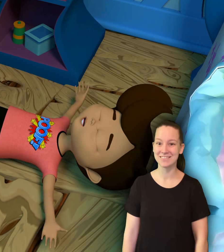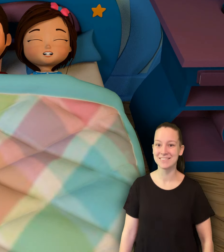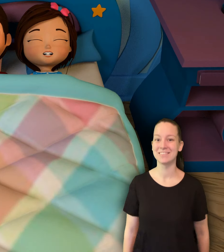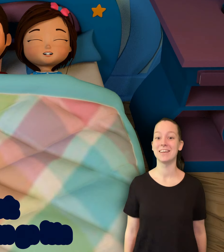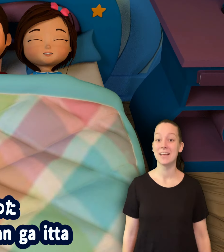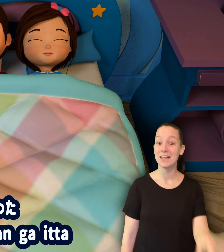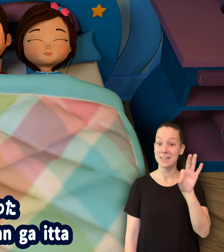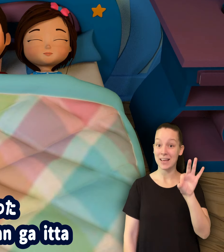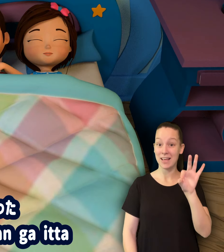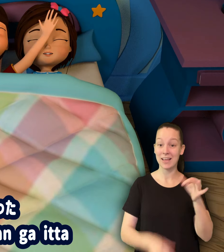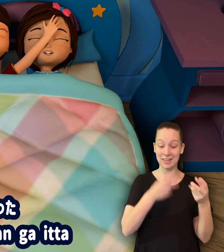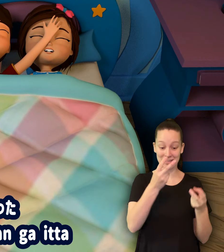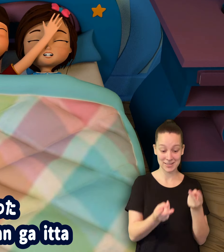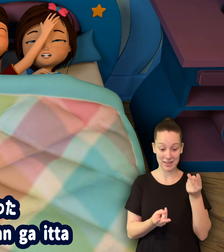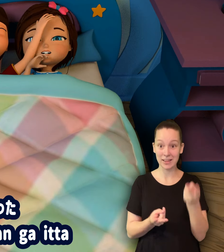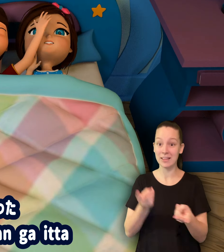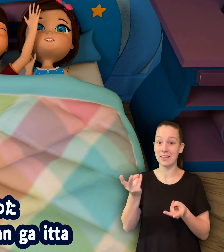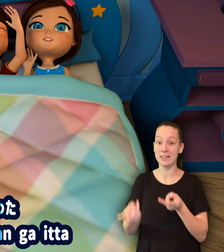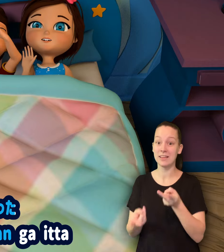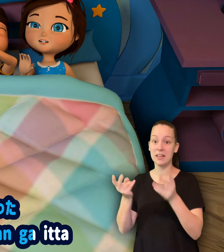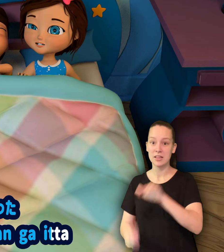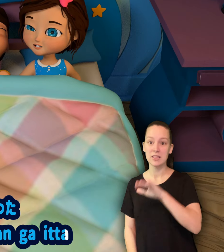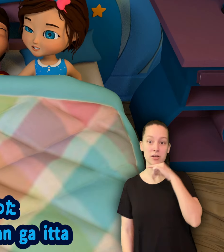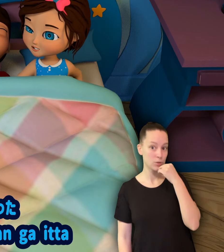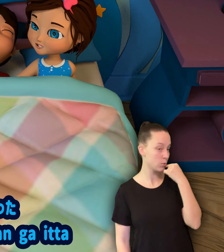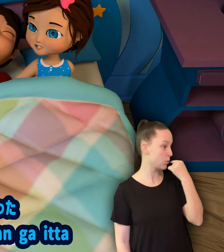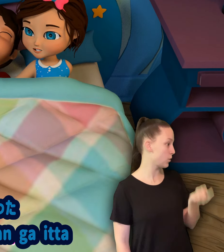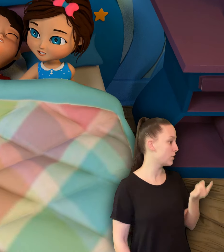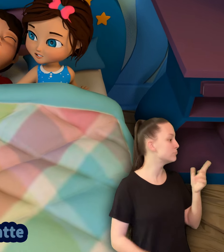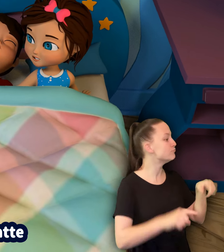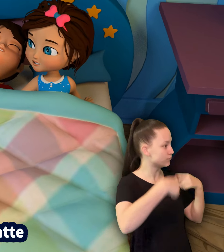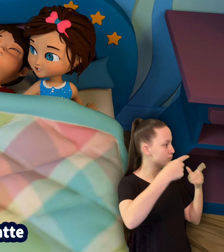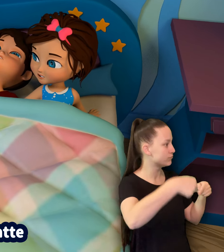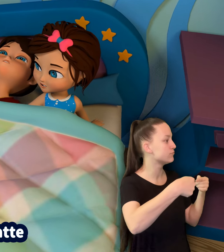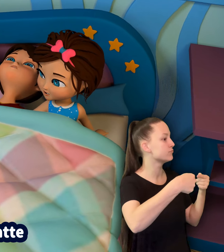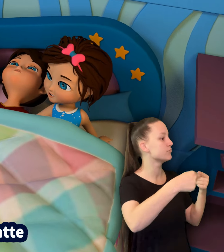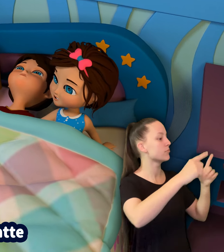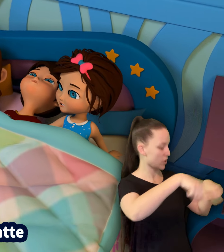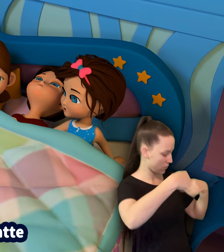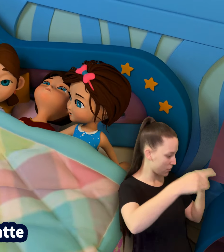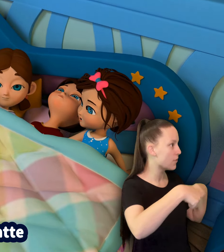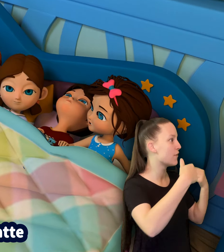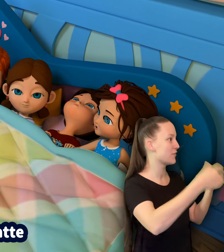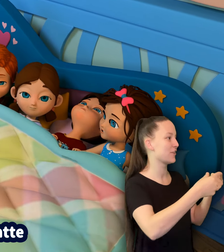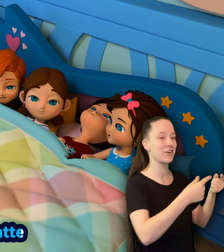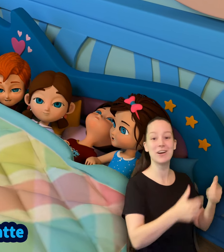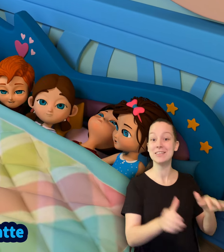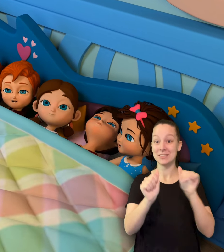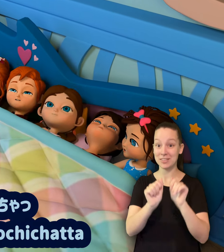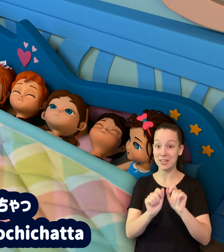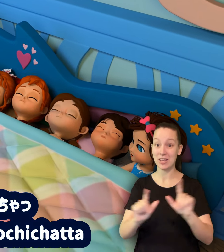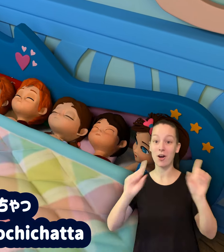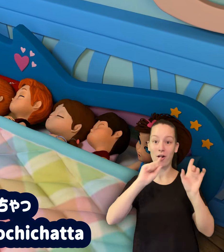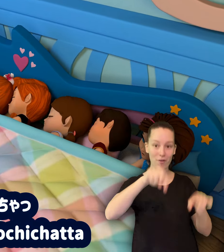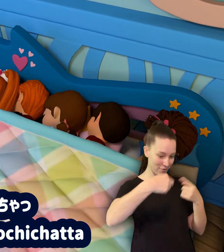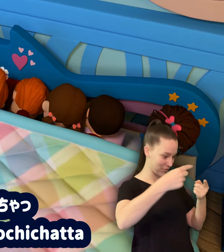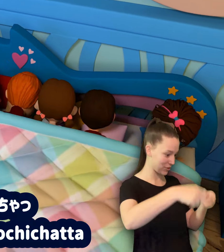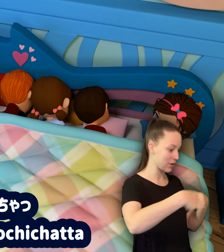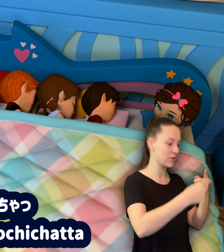たベッドに引きちびちゃんがいつた転がって転がって